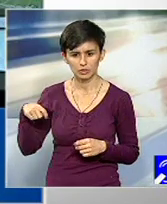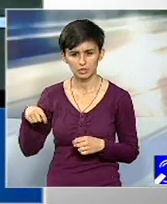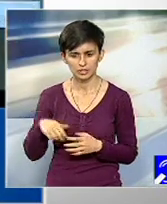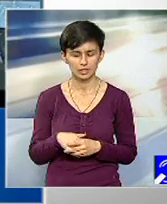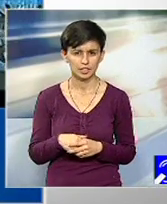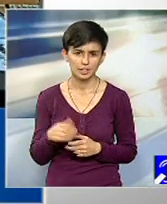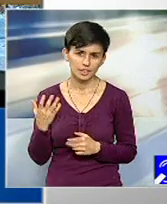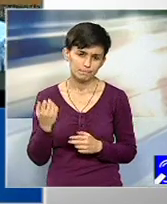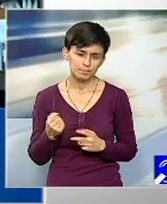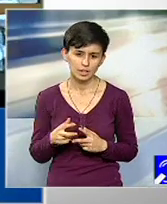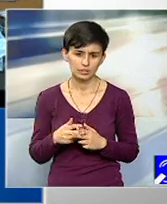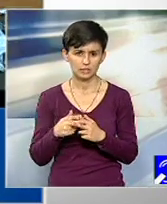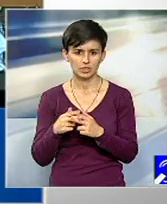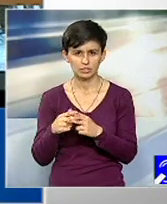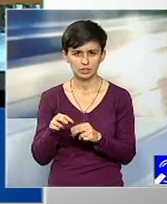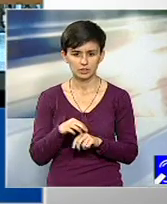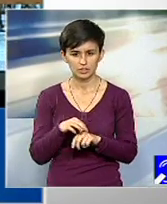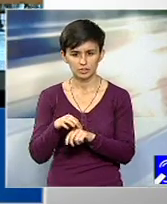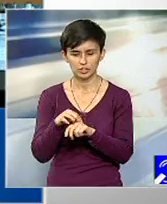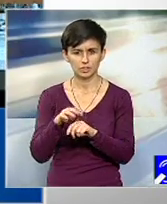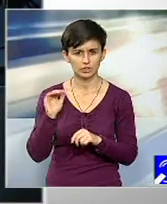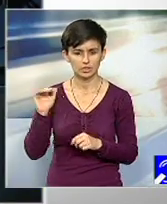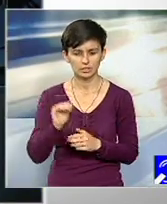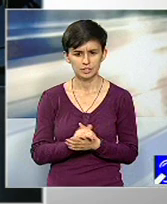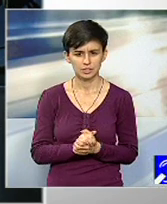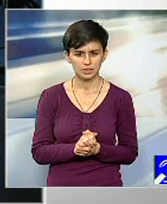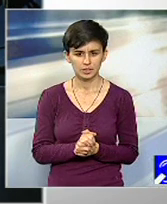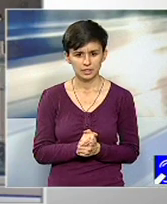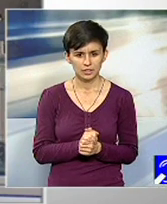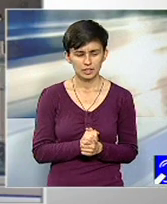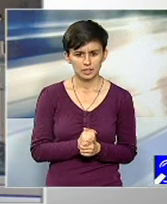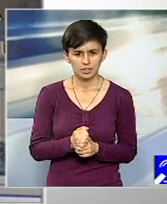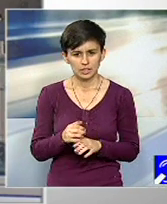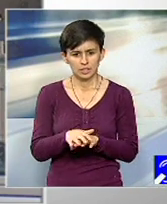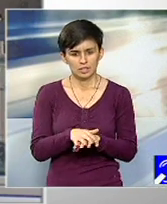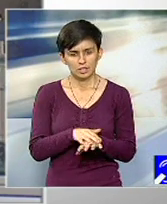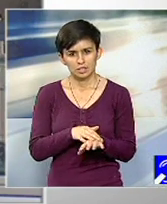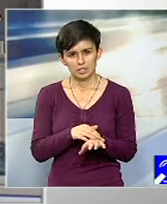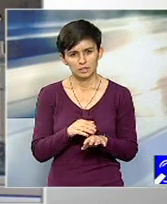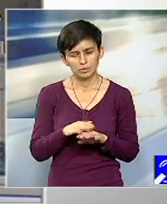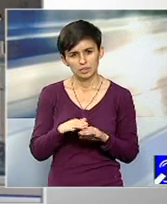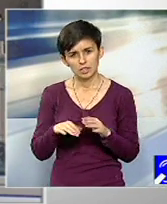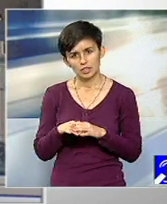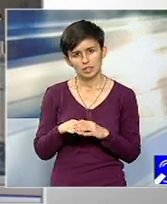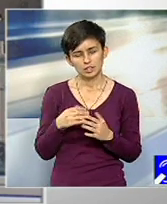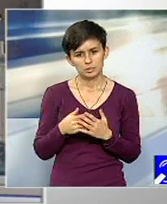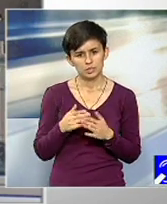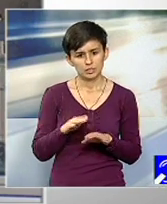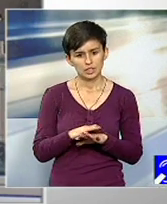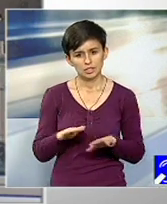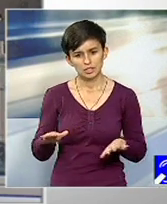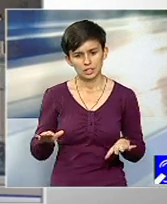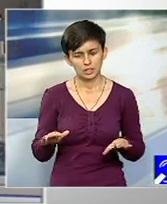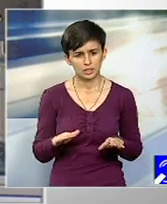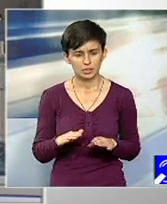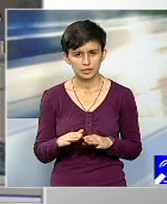să vă coordonați atât de bine? Și simțul tactil, pentru că jos terenul este lipit cu sfoară,